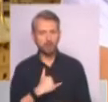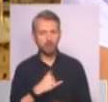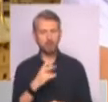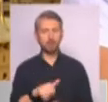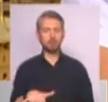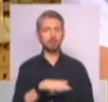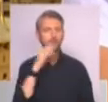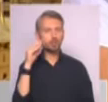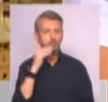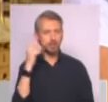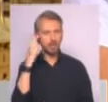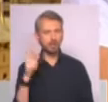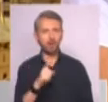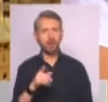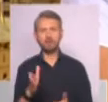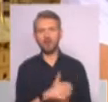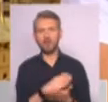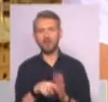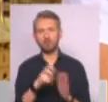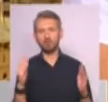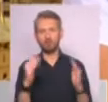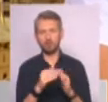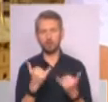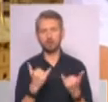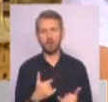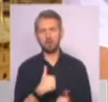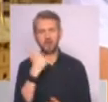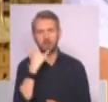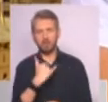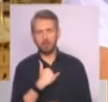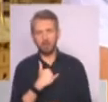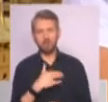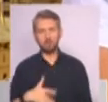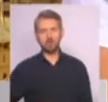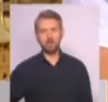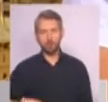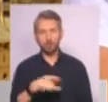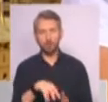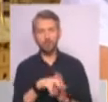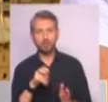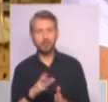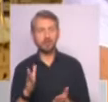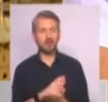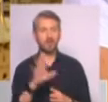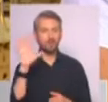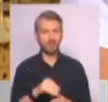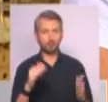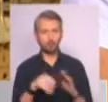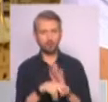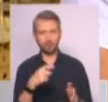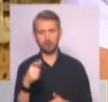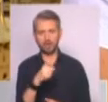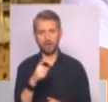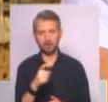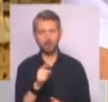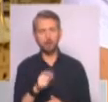площі Шевченків Київгаз взагалі відключив будинок, і зараз тут десь мені дзвонили. В Печерському районі відключив взагалі весь будинок від газу.